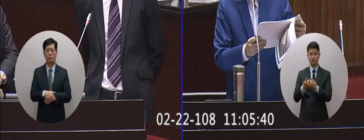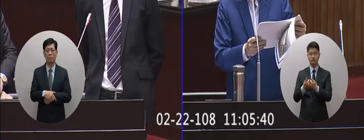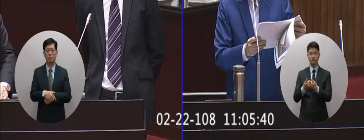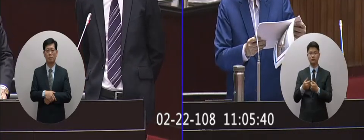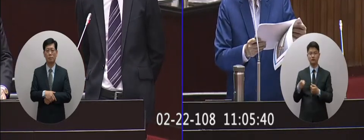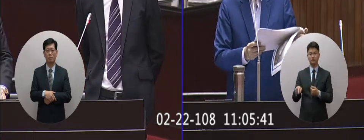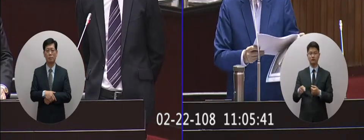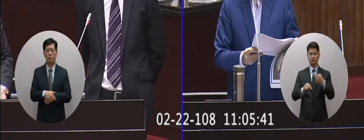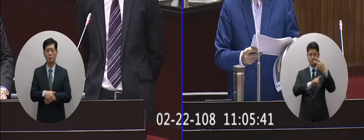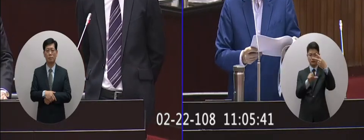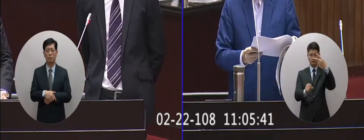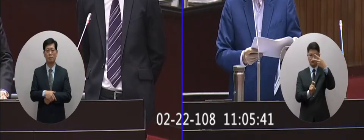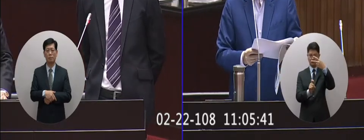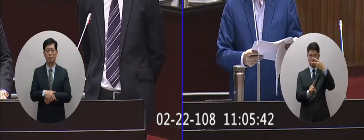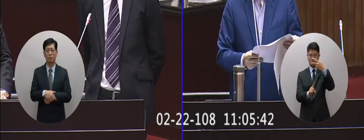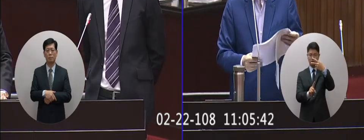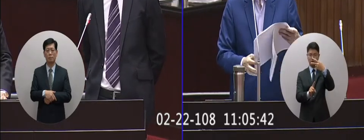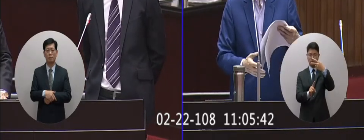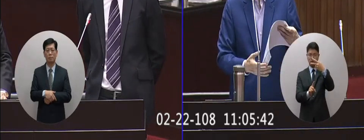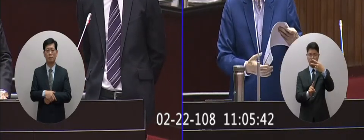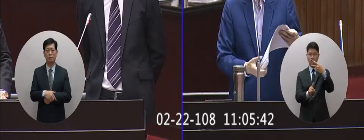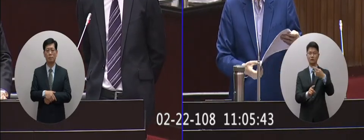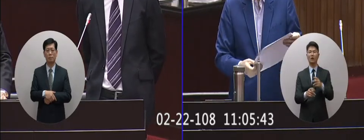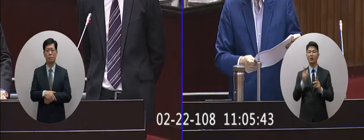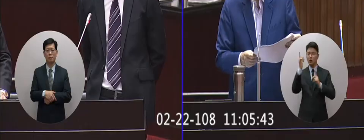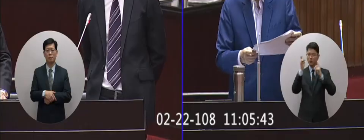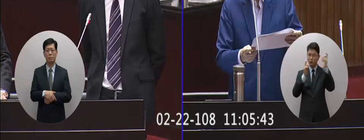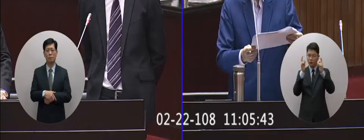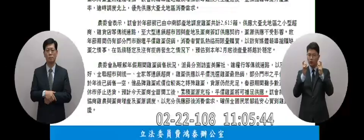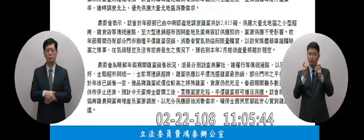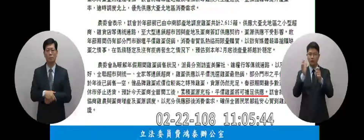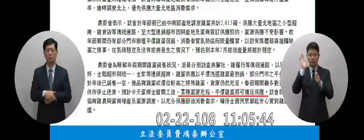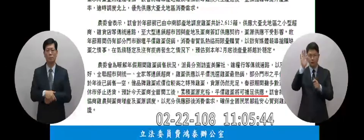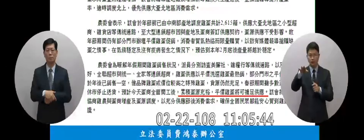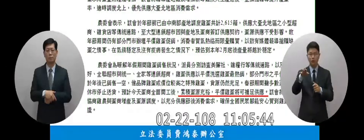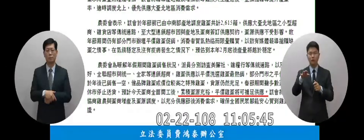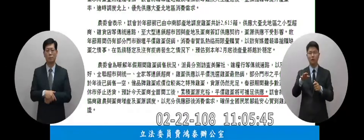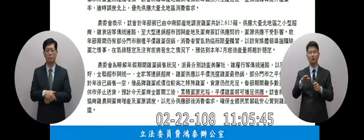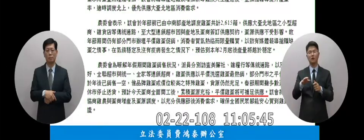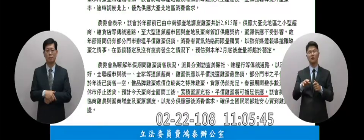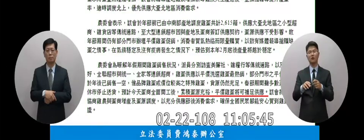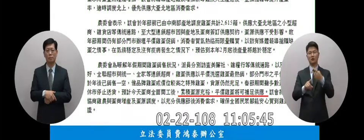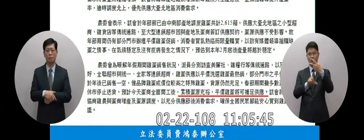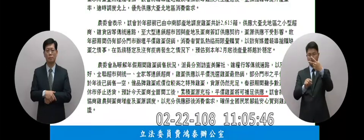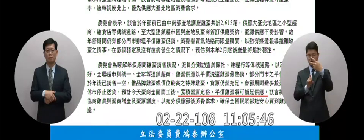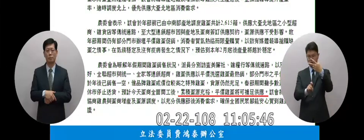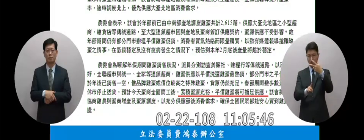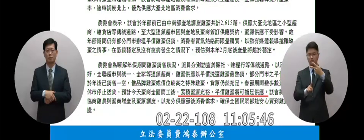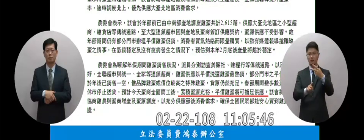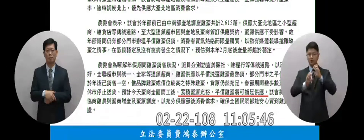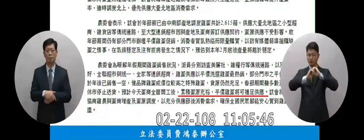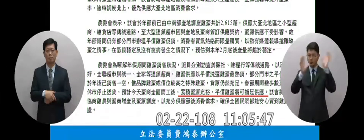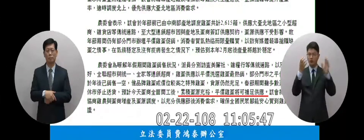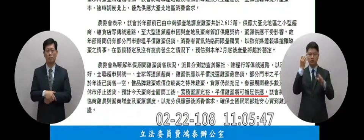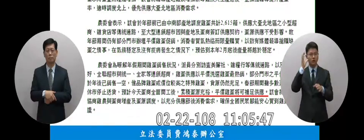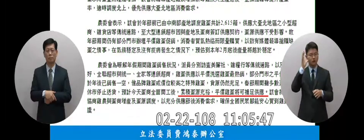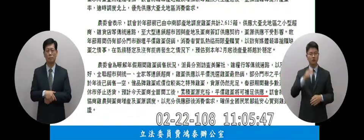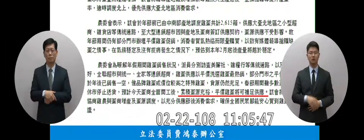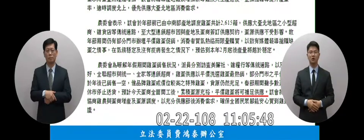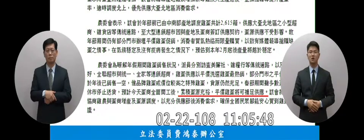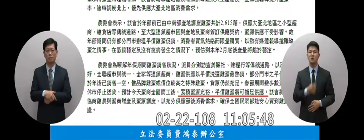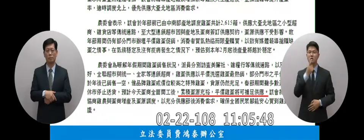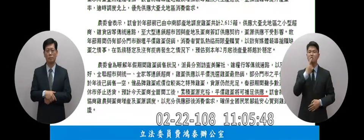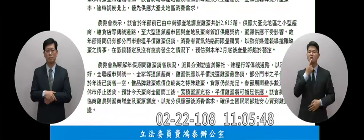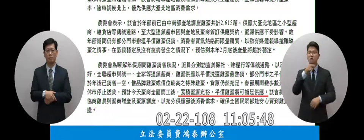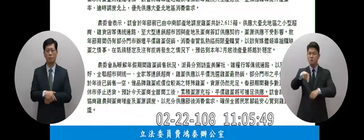在2月11号。就过完年第一天上班所发布的一个新闻，红线画